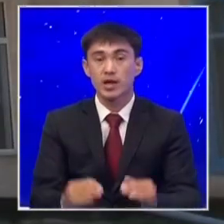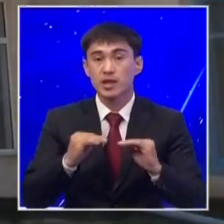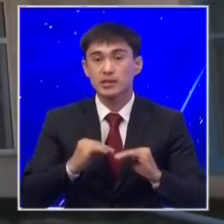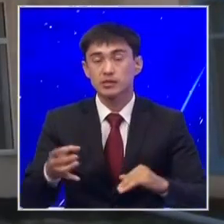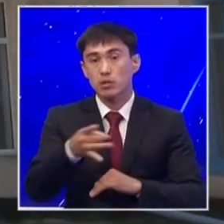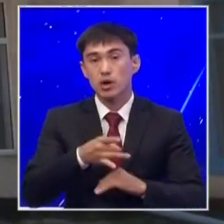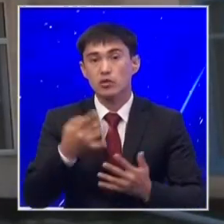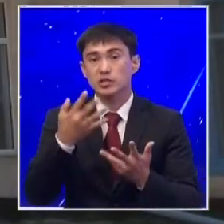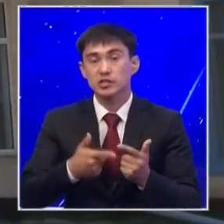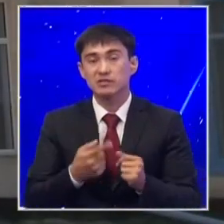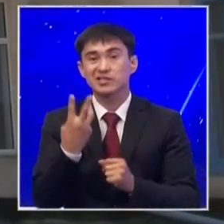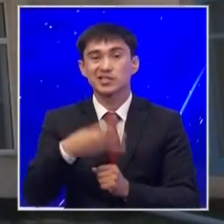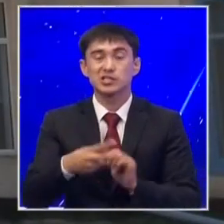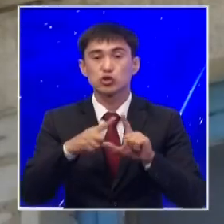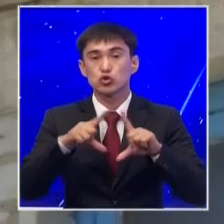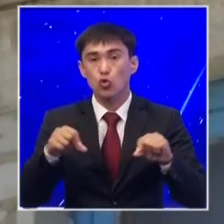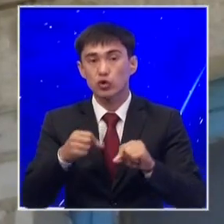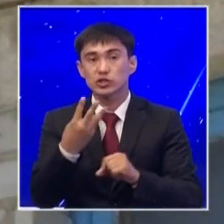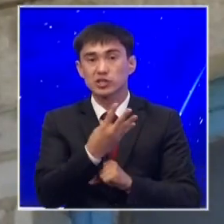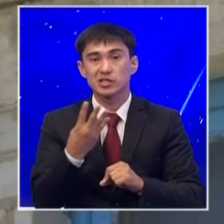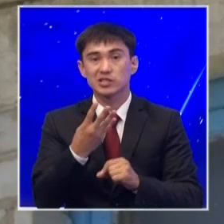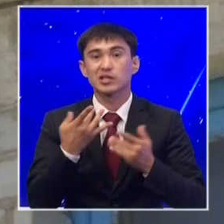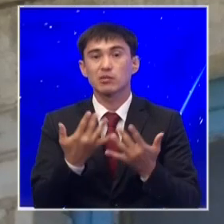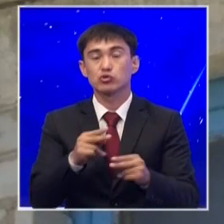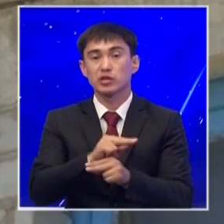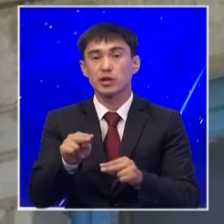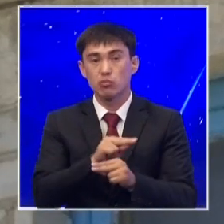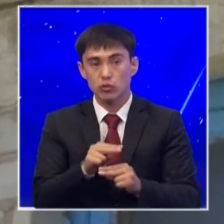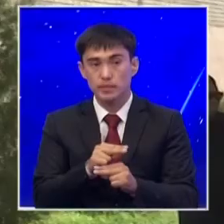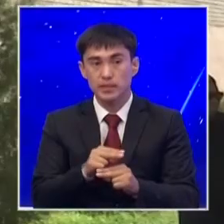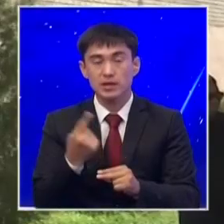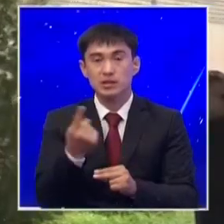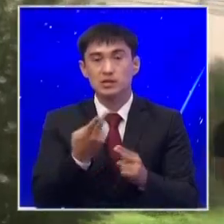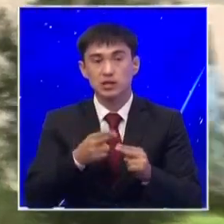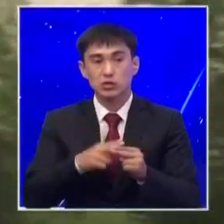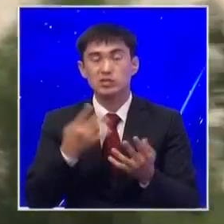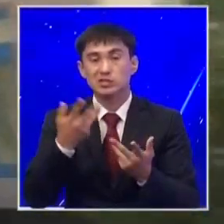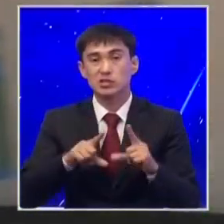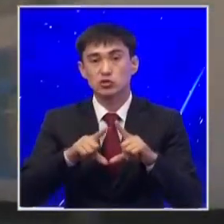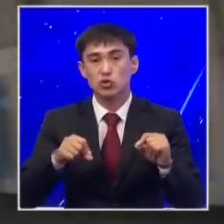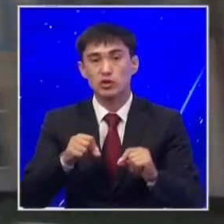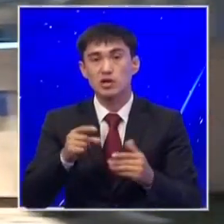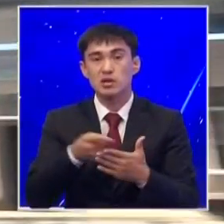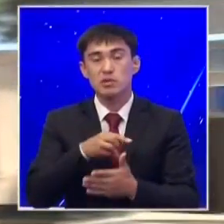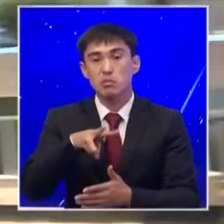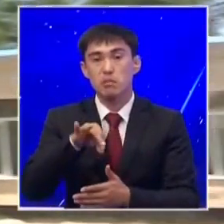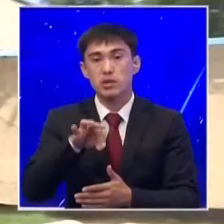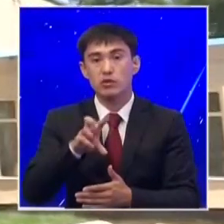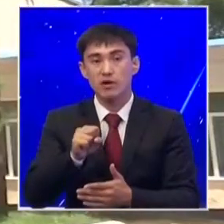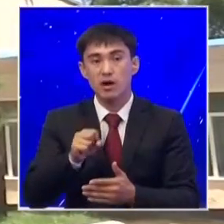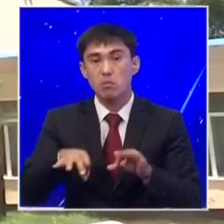Искидинском районе насчитывается 30 школ. 4 из них требуется капитальный ремонт. Одна из которых – средняя школа имени